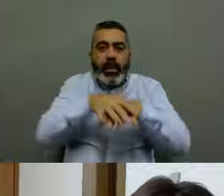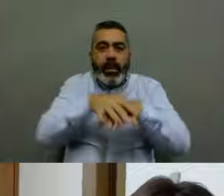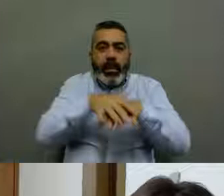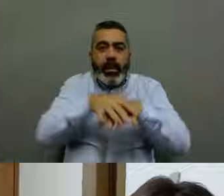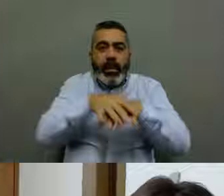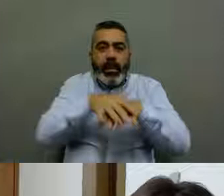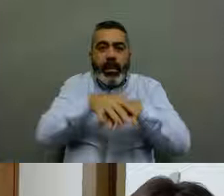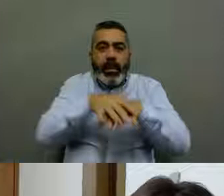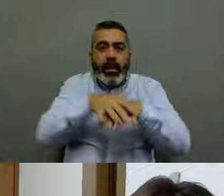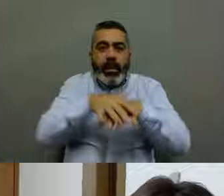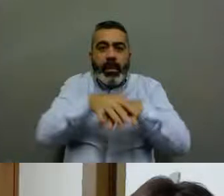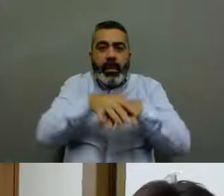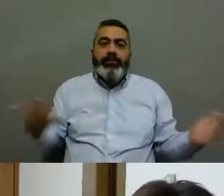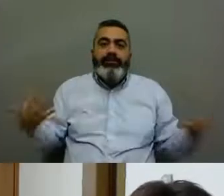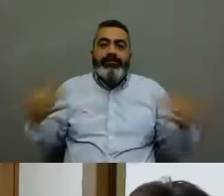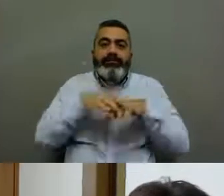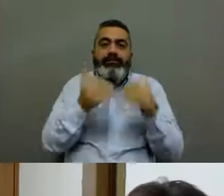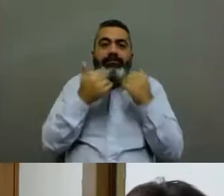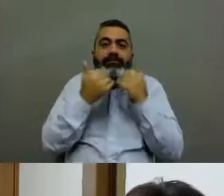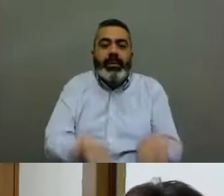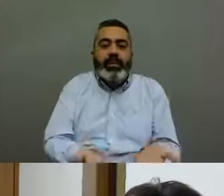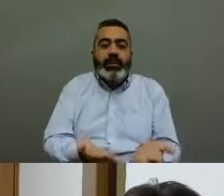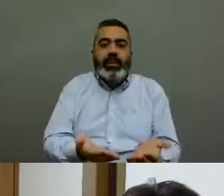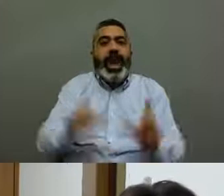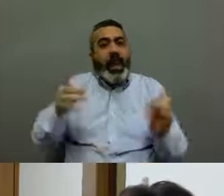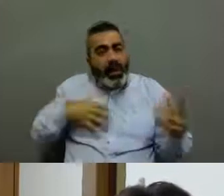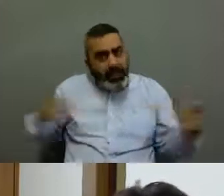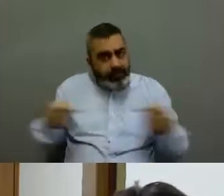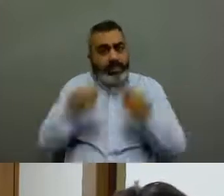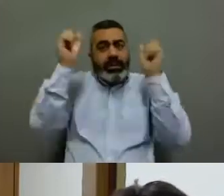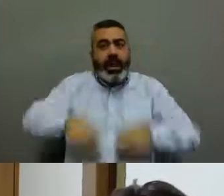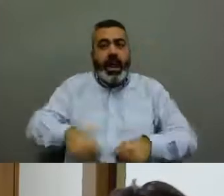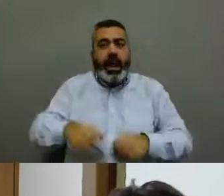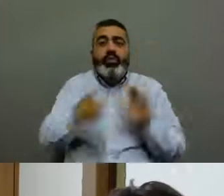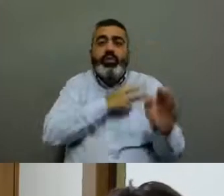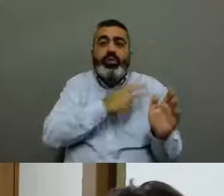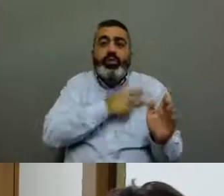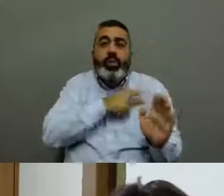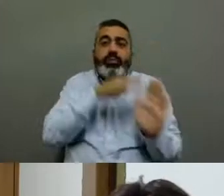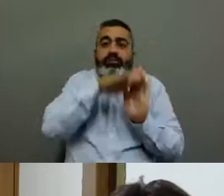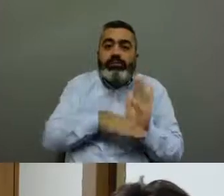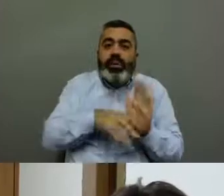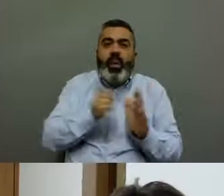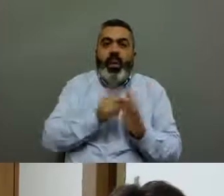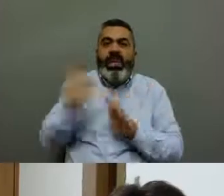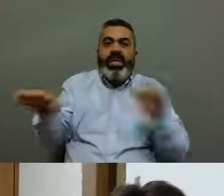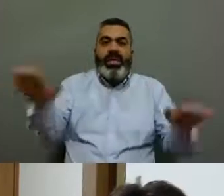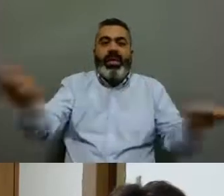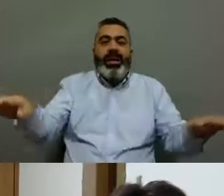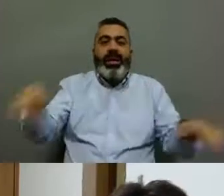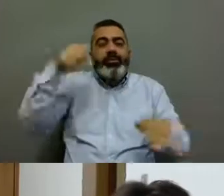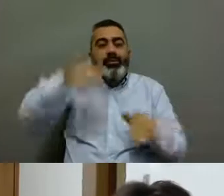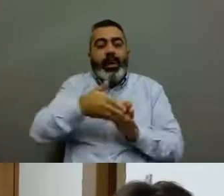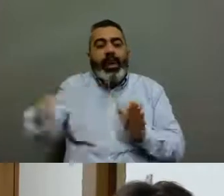να έρθουμε σε σύμπνοι, ακόμα και να έρθουμε και σε σύγκρουση. Θεωρώ ότι θα έχει έρθει πια η εποχή αυτή